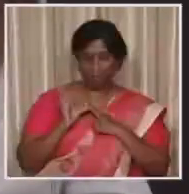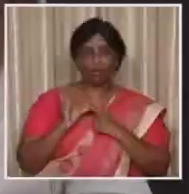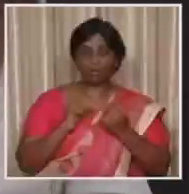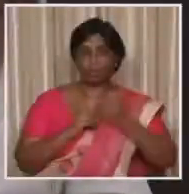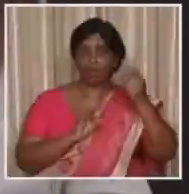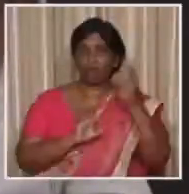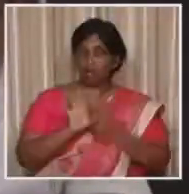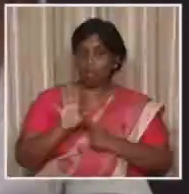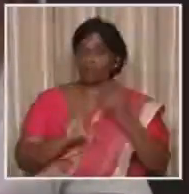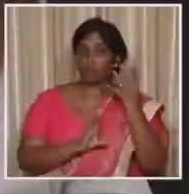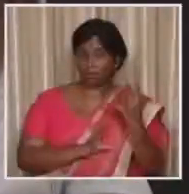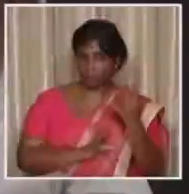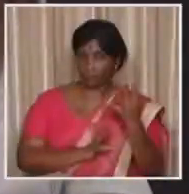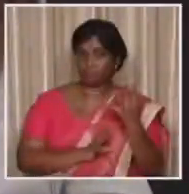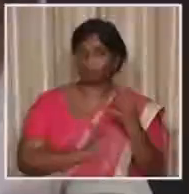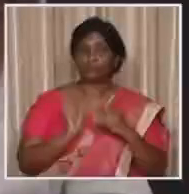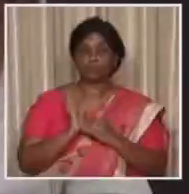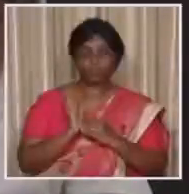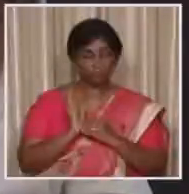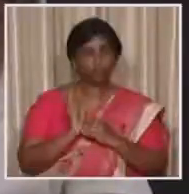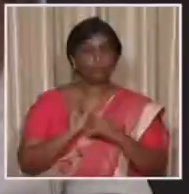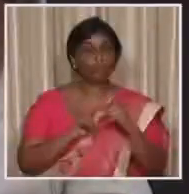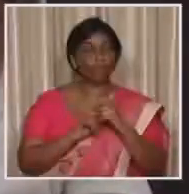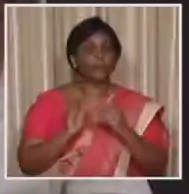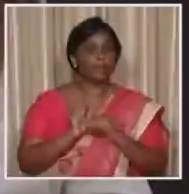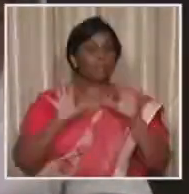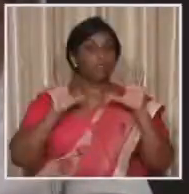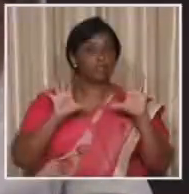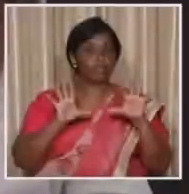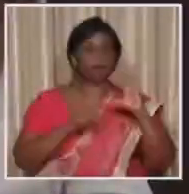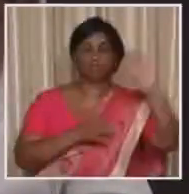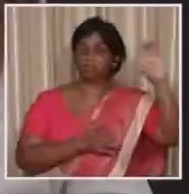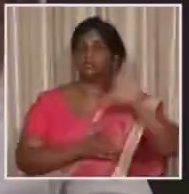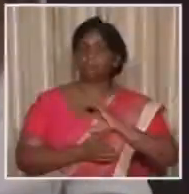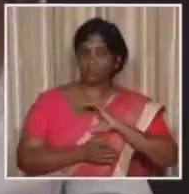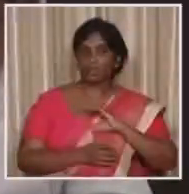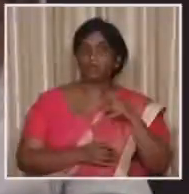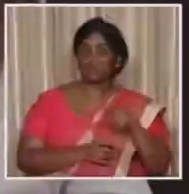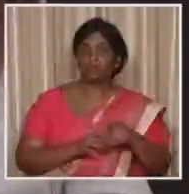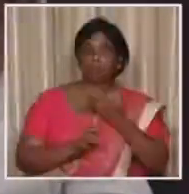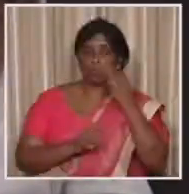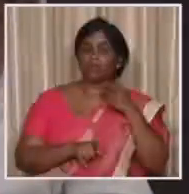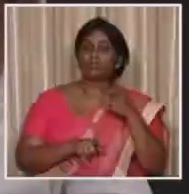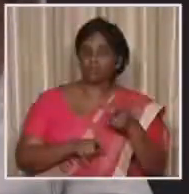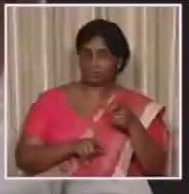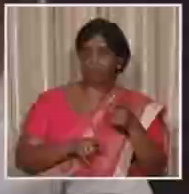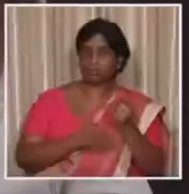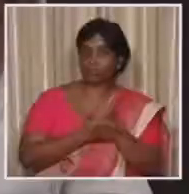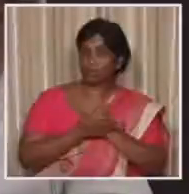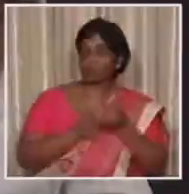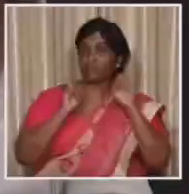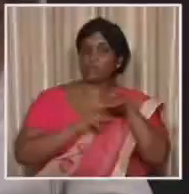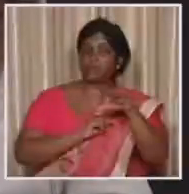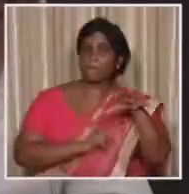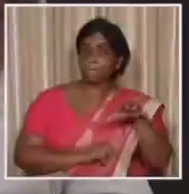ඉදිරි අවුරුදු 4ට මිලියන ඩොලර් මිලියන 10ක් අපිට වෙන් කරලා තියෙනවා. ඉතින් මේගොල්ලන්ට පුළුවන් මේ ස්ටේඩියම්